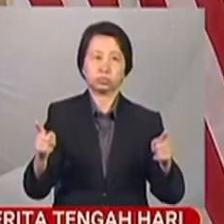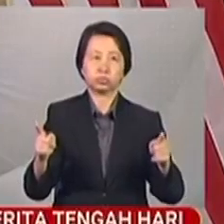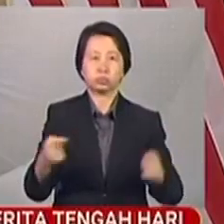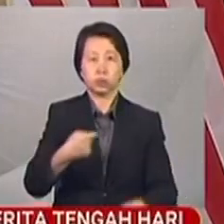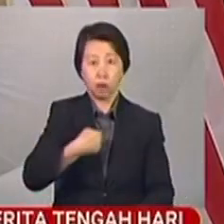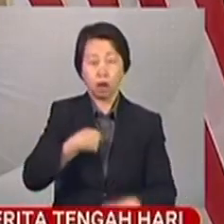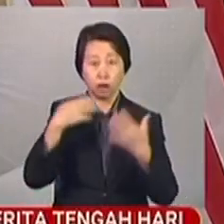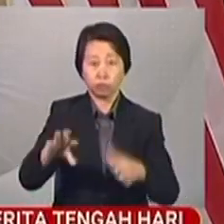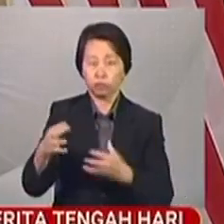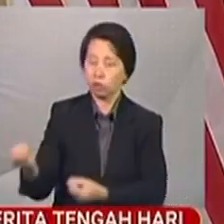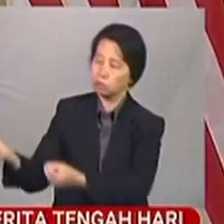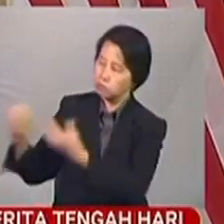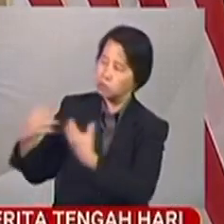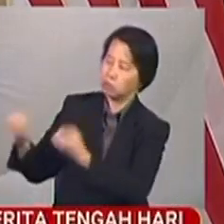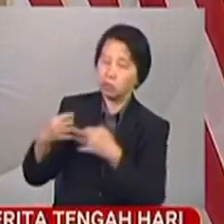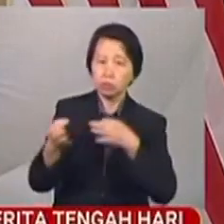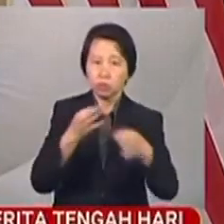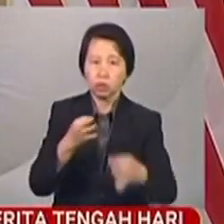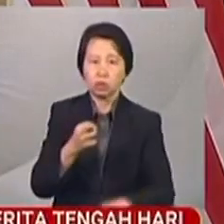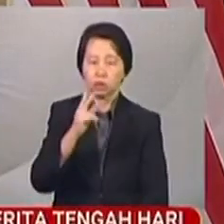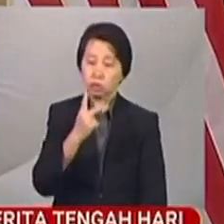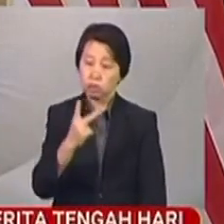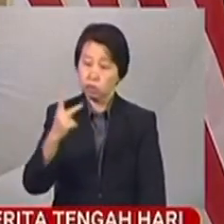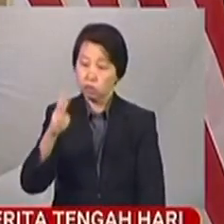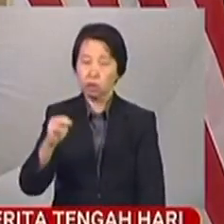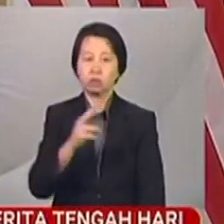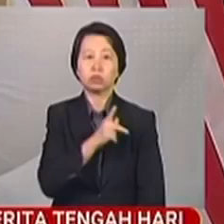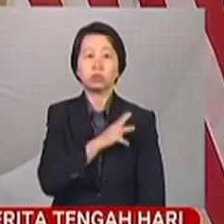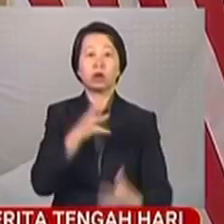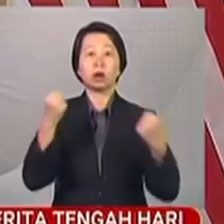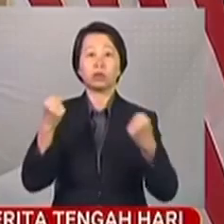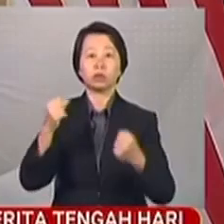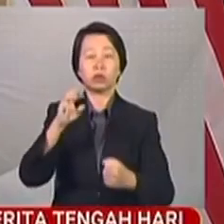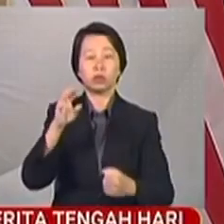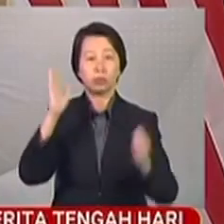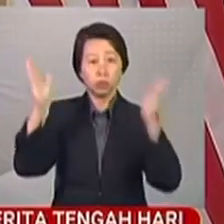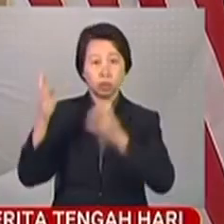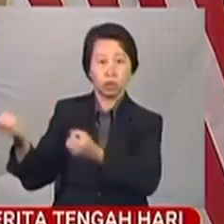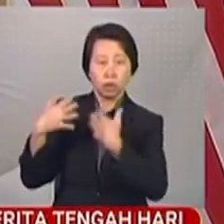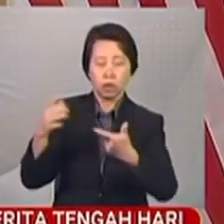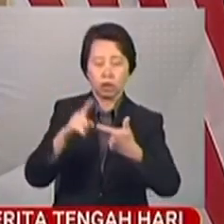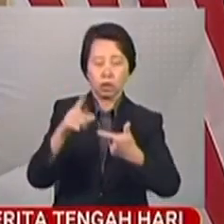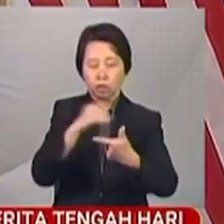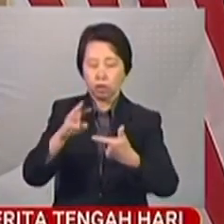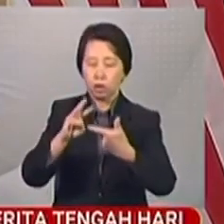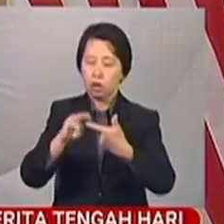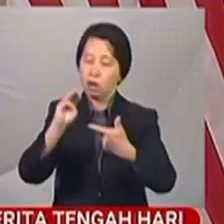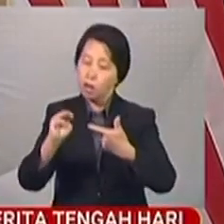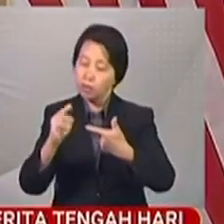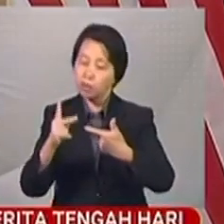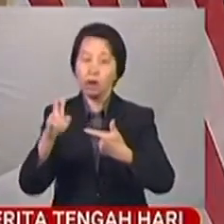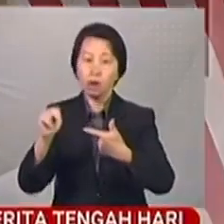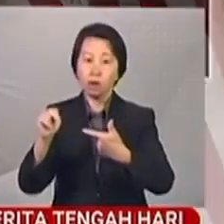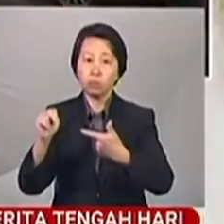Hai saya telah diberikan taklimat oleh Kementerian Kesehatan dan majelis keselamatan negara di